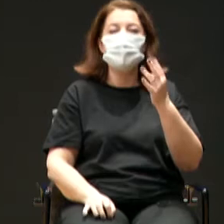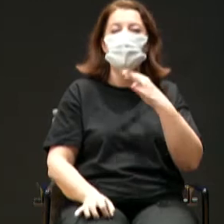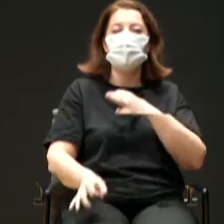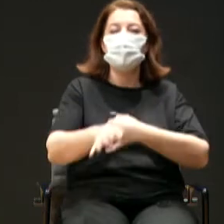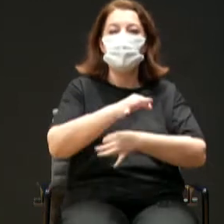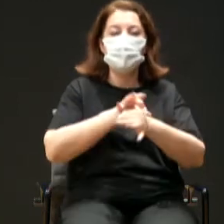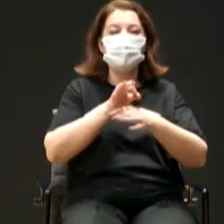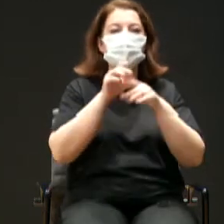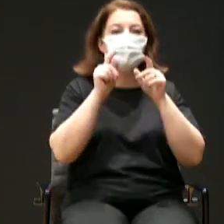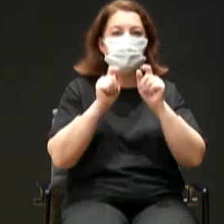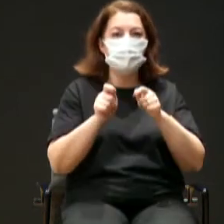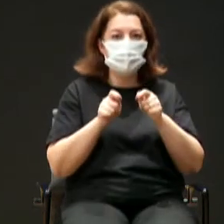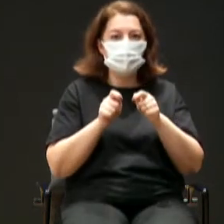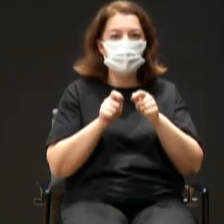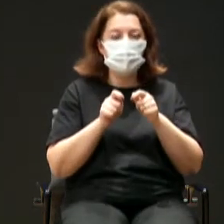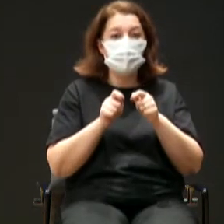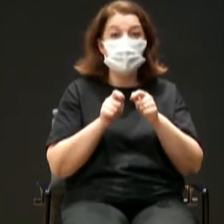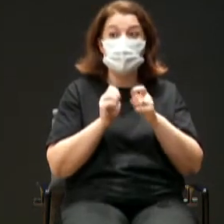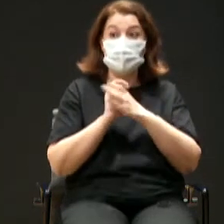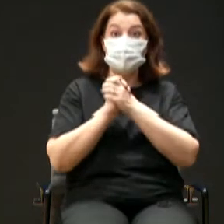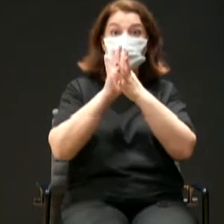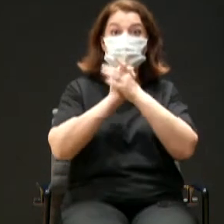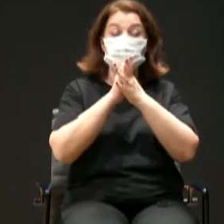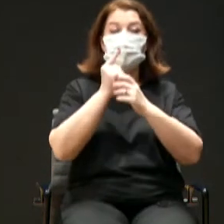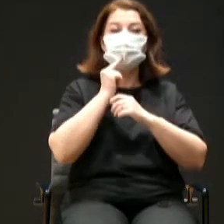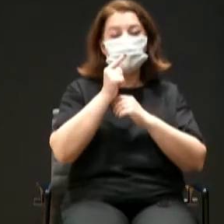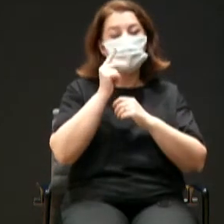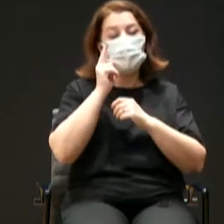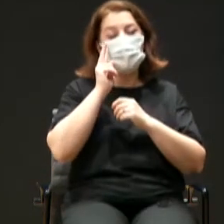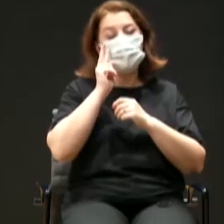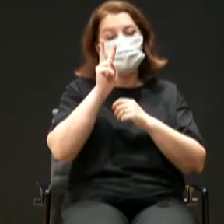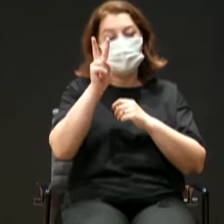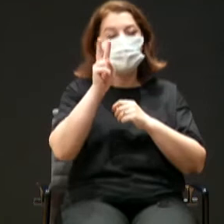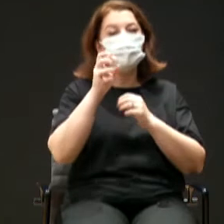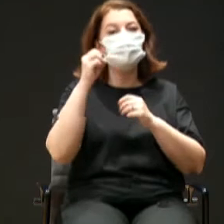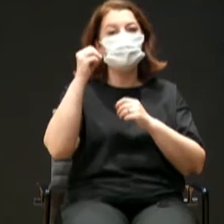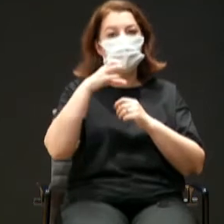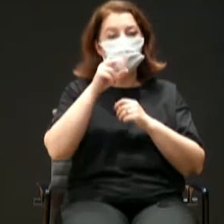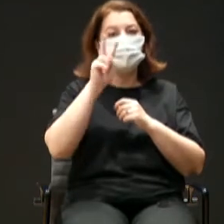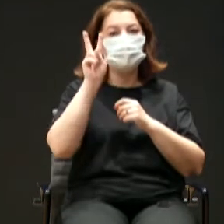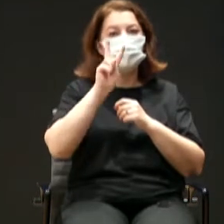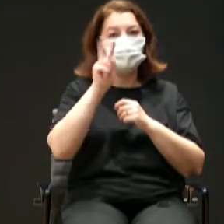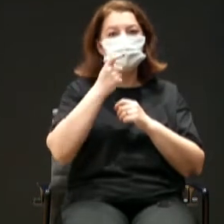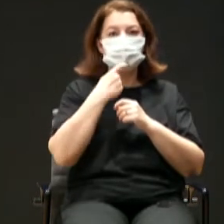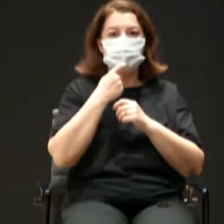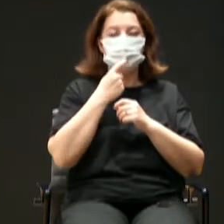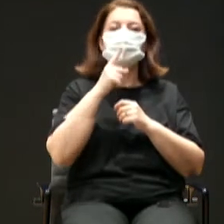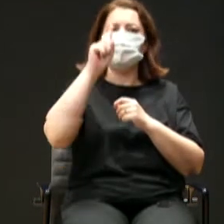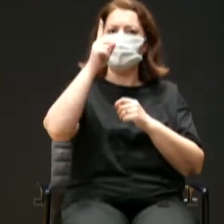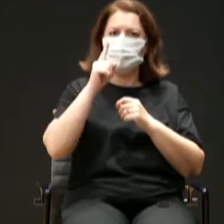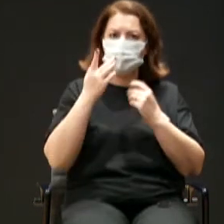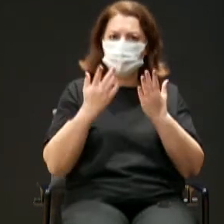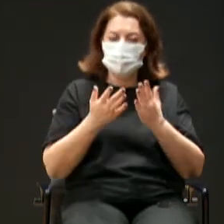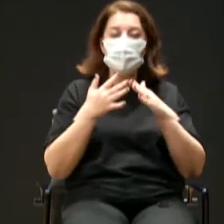organize edilerek takdir edildiğini bakarsınız. AK Parti 20 yıldır iktidar ama